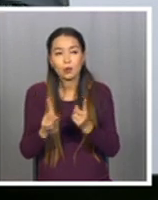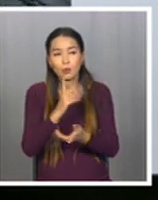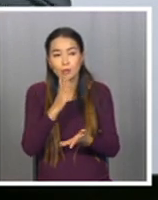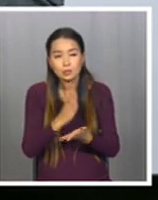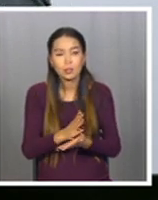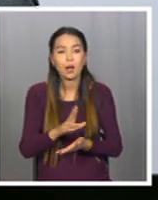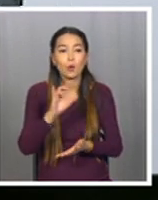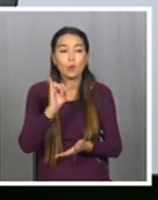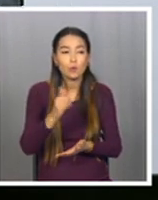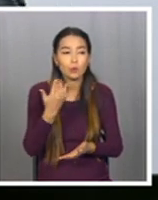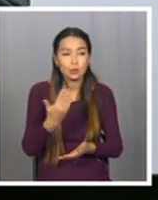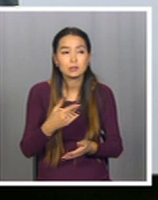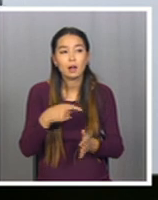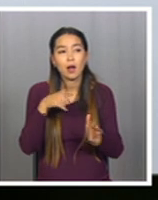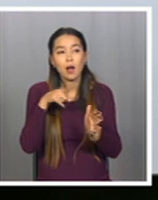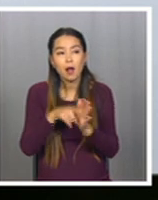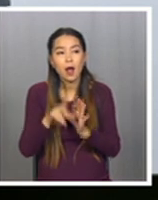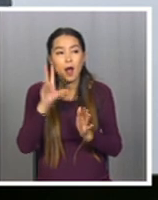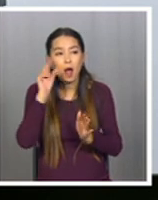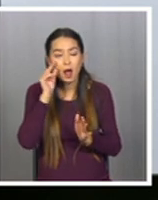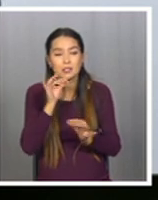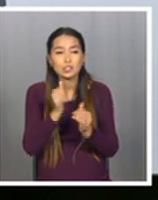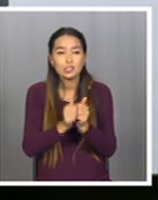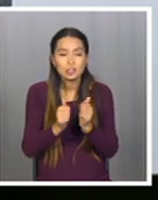мен жиілігін анықтаңыздар.